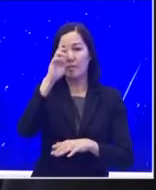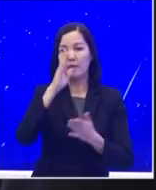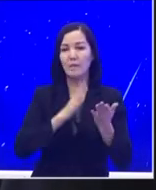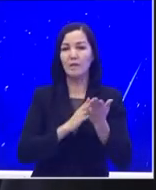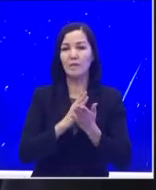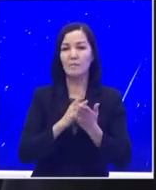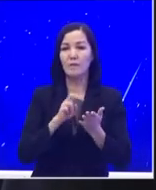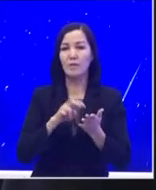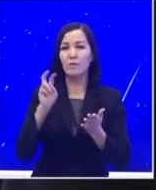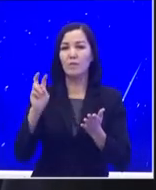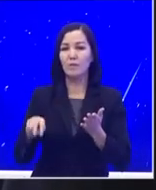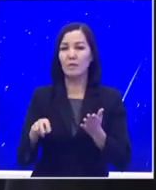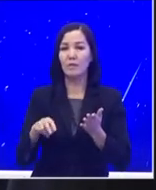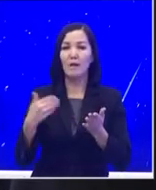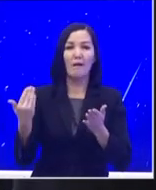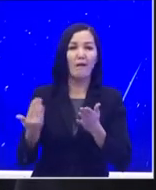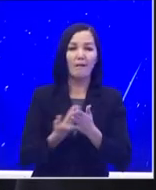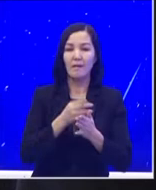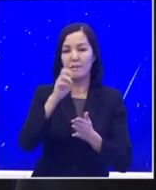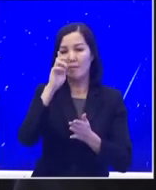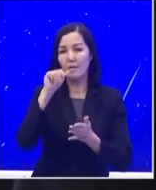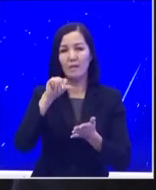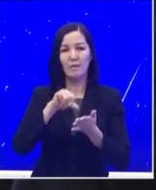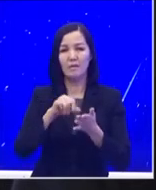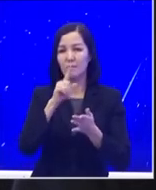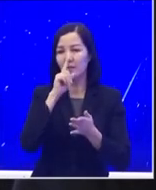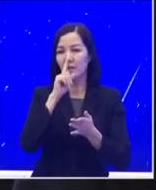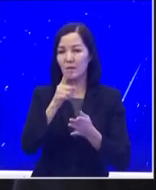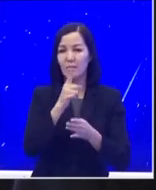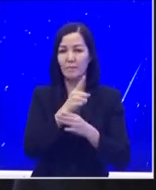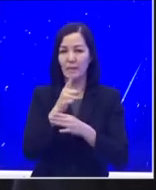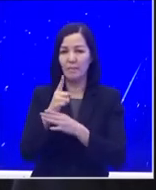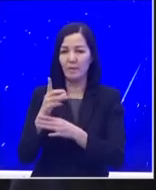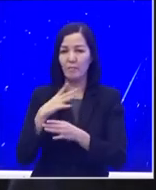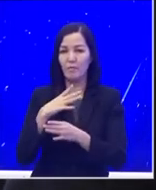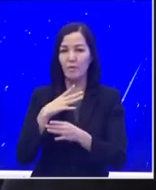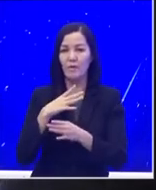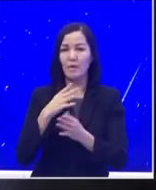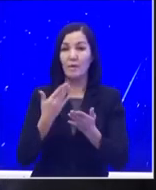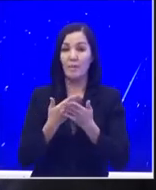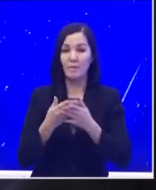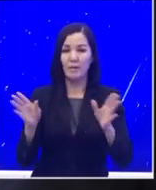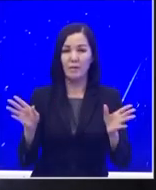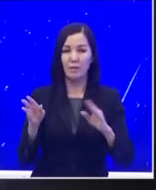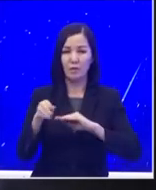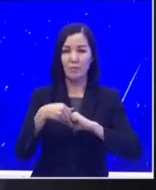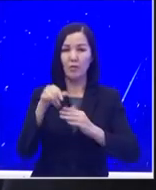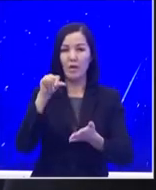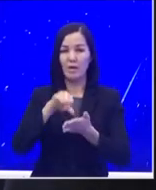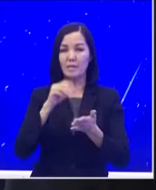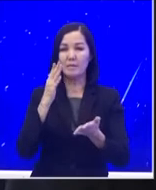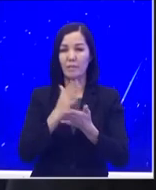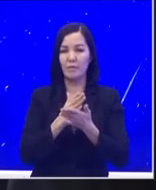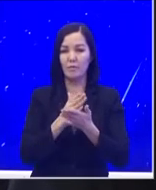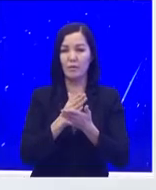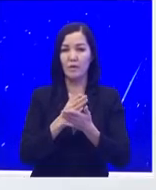жұмыстан шығарған болсақ, олар қайтып ешқашан мемлекеттік қызметке келе алмайтын сыбайлас жемқорлық бойынша